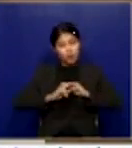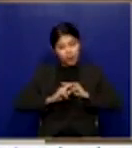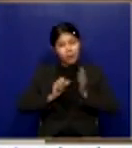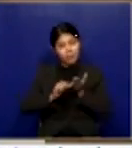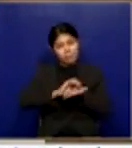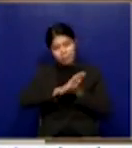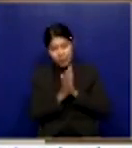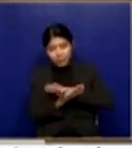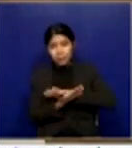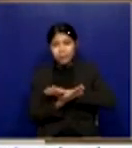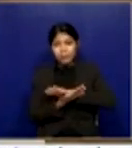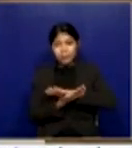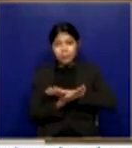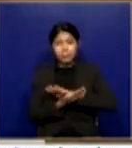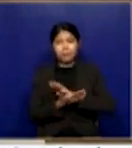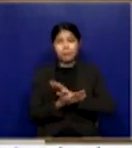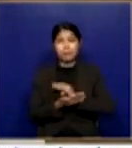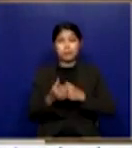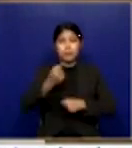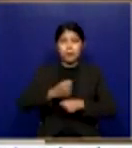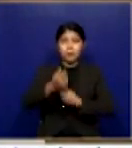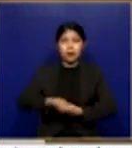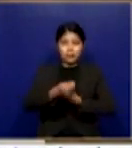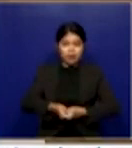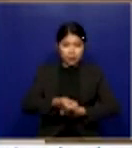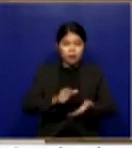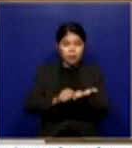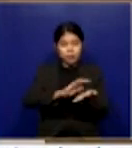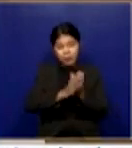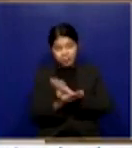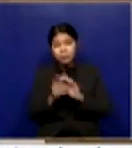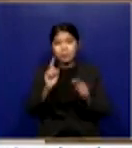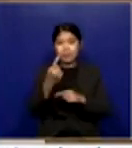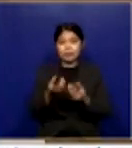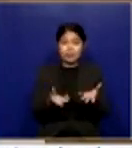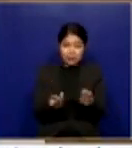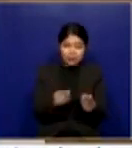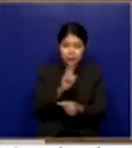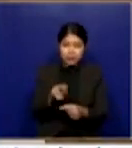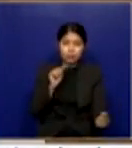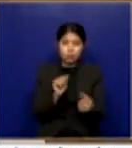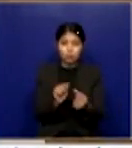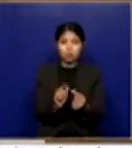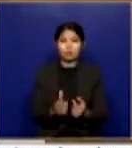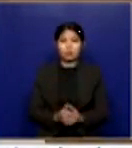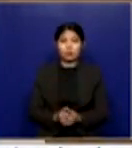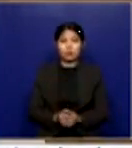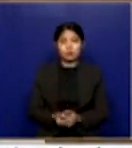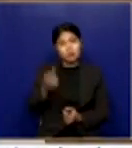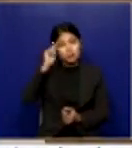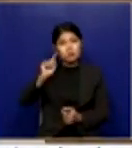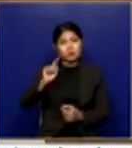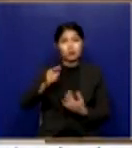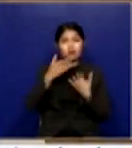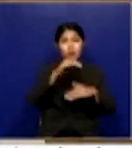และการได้เรื่องการปรับเปลี่ยนการทำการเกษตรต่างๆใช้พื้นที่ให้เหมาะสมนะครับทำอย่างที่การ